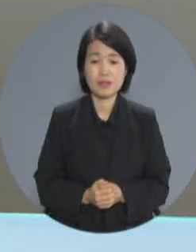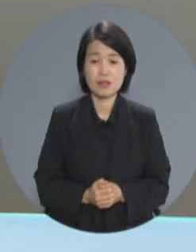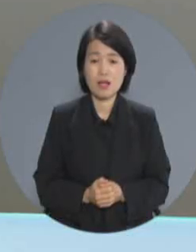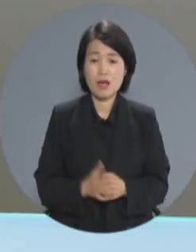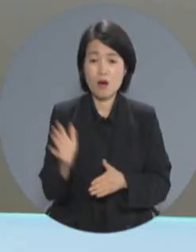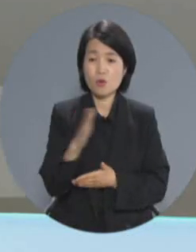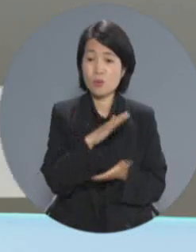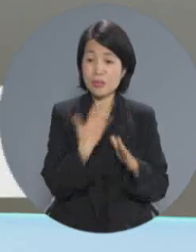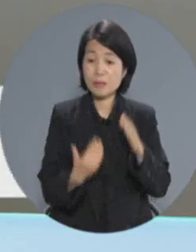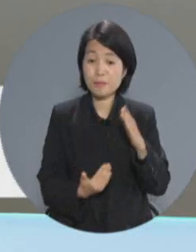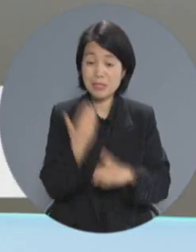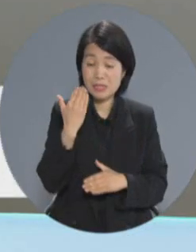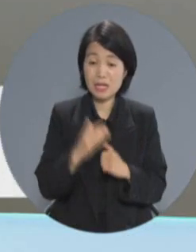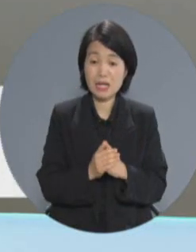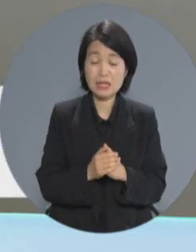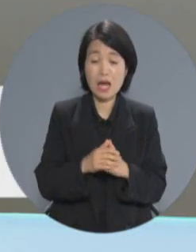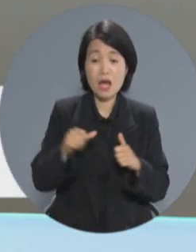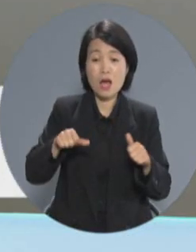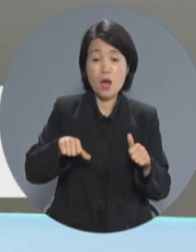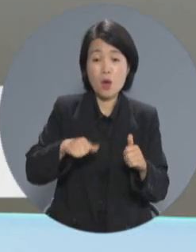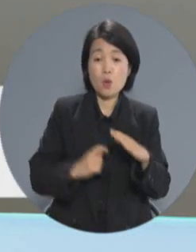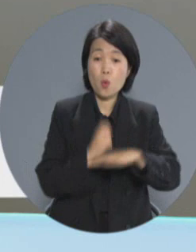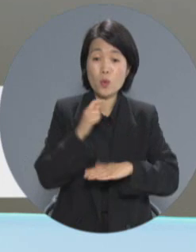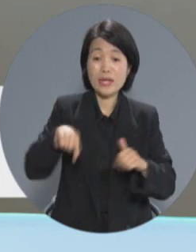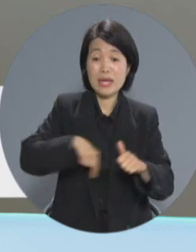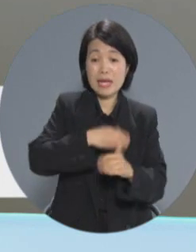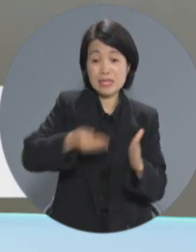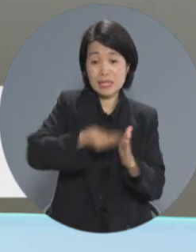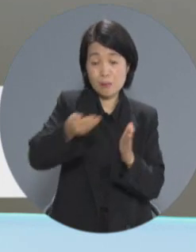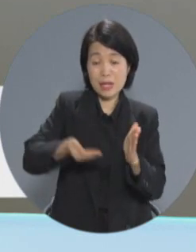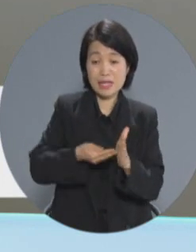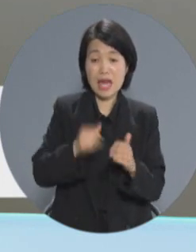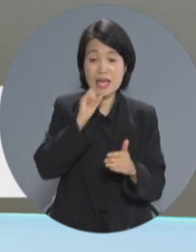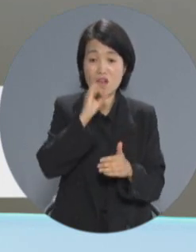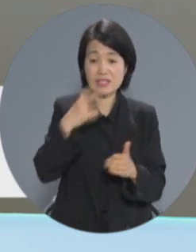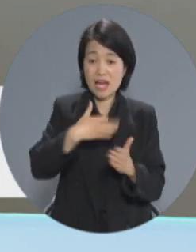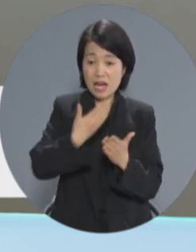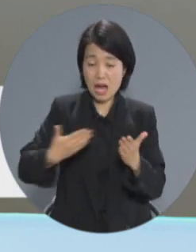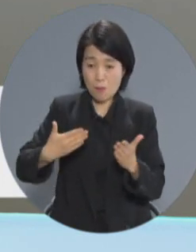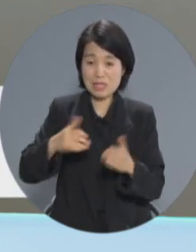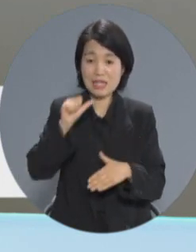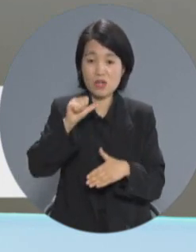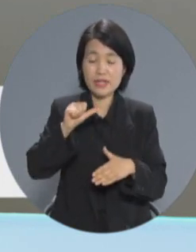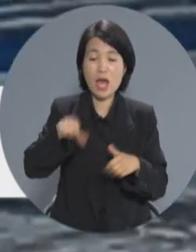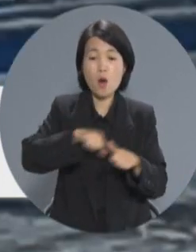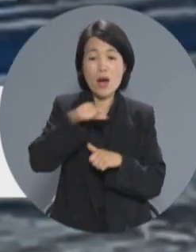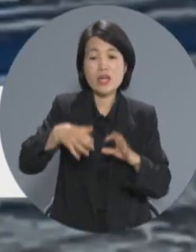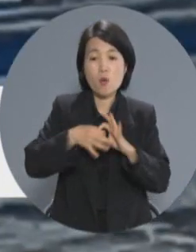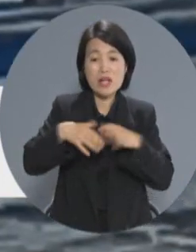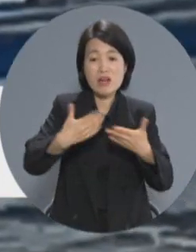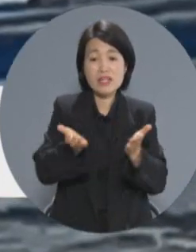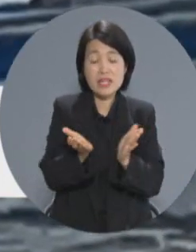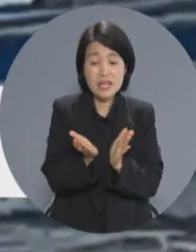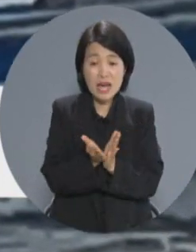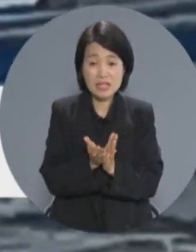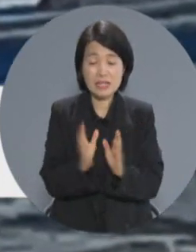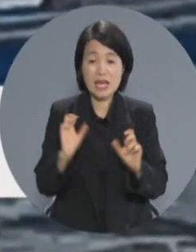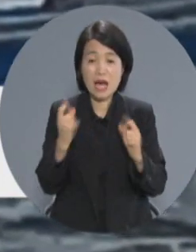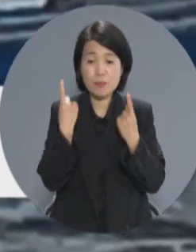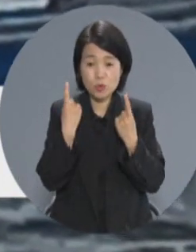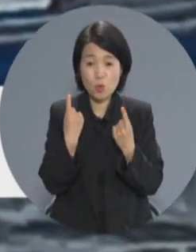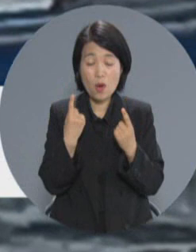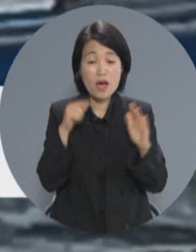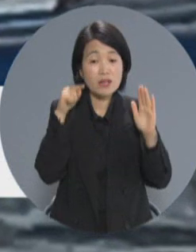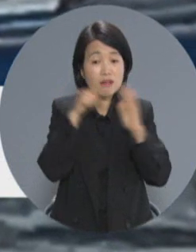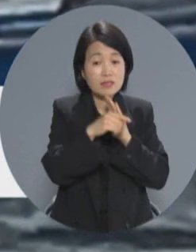어류 폐사가 발생했던 고흥 해창만 일대에 영산강 유역 환경청을 비롯한 5개 환경 관련 기관들이 합동 현장